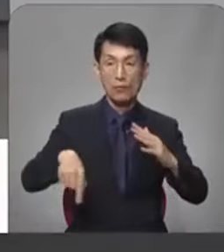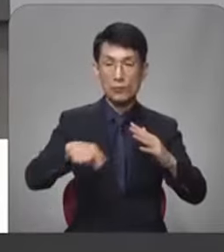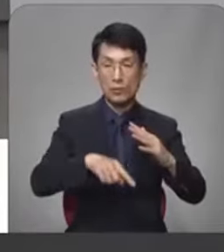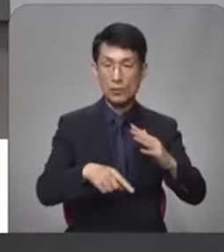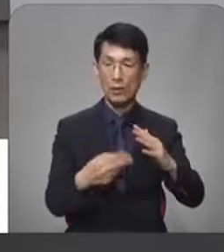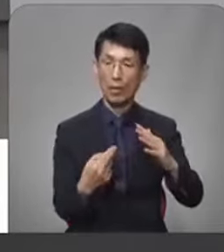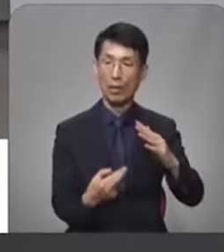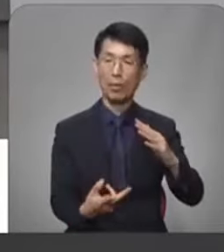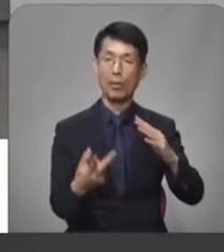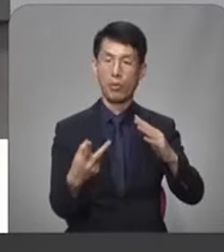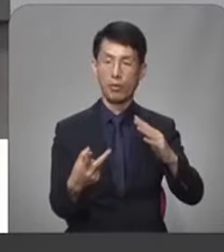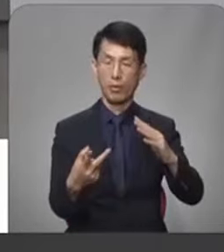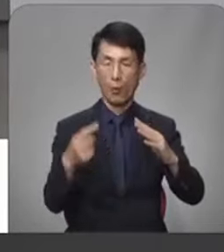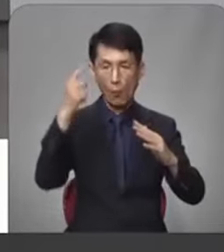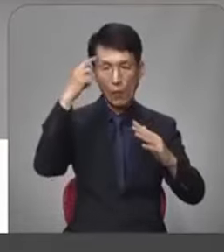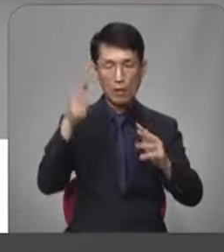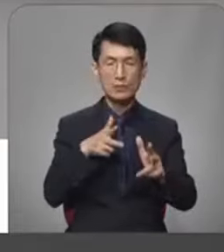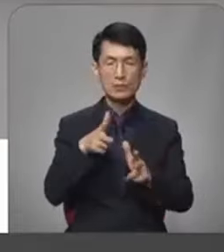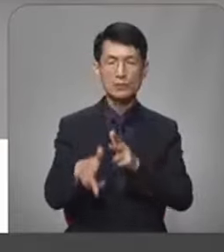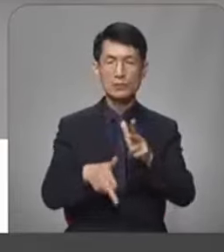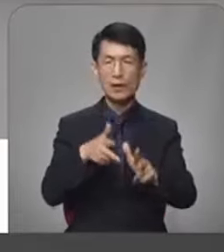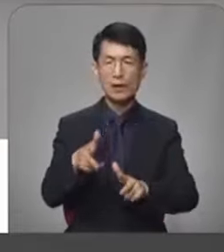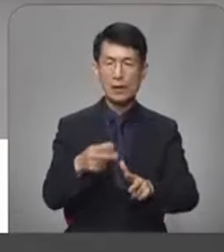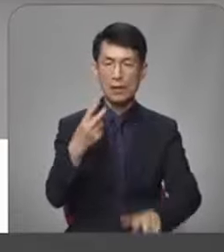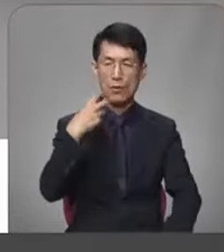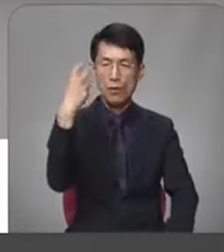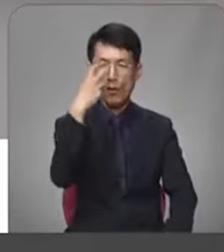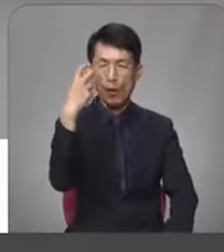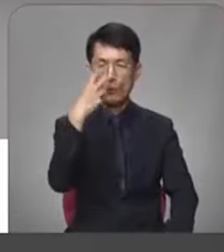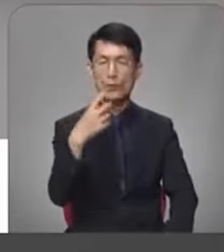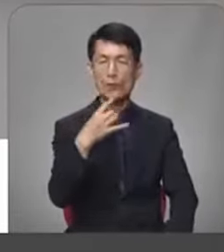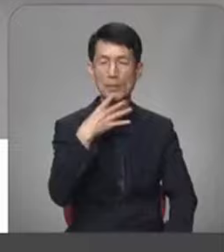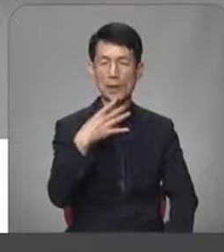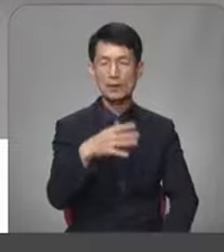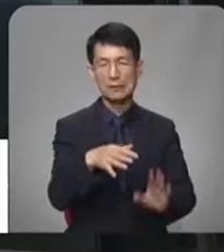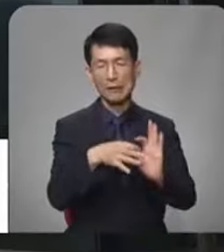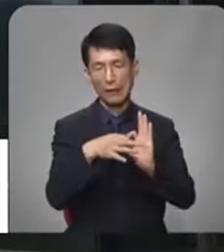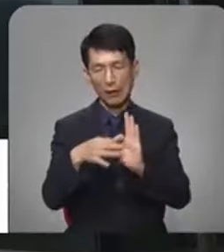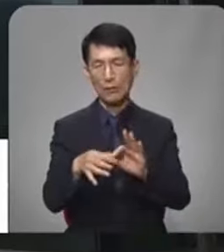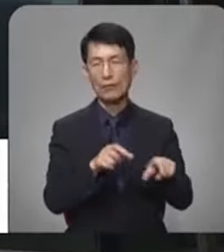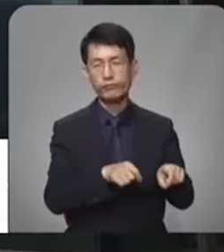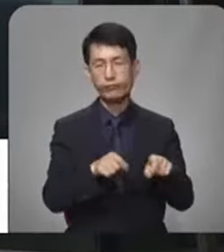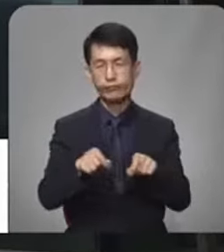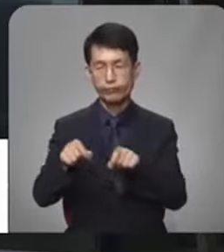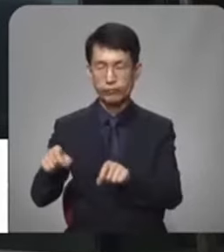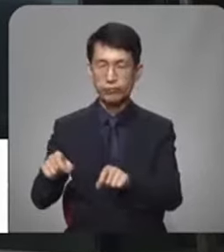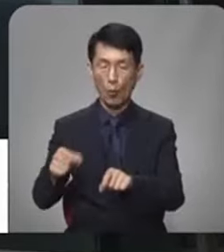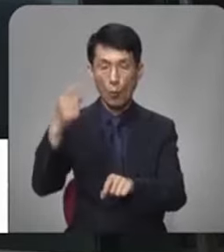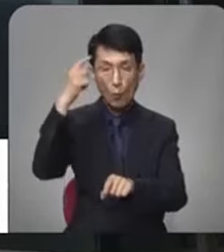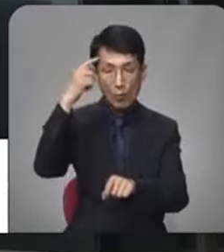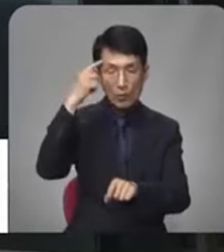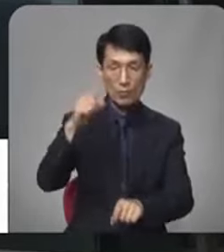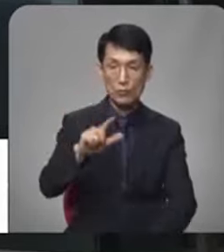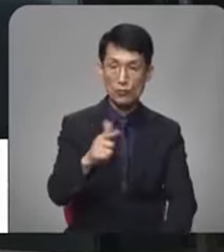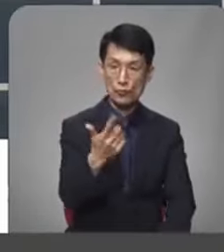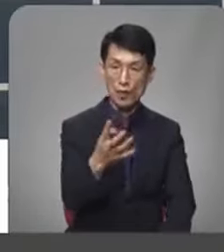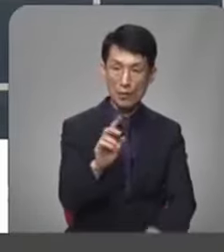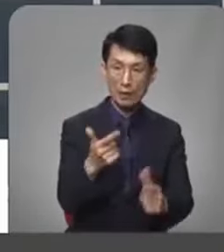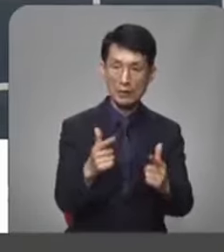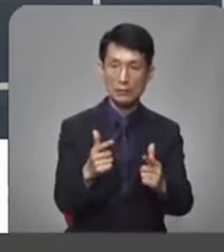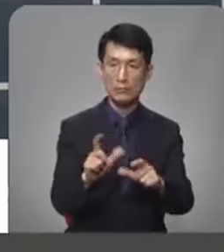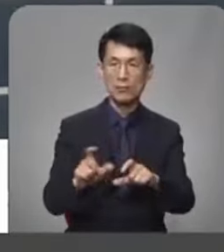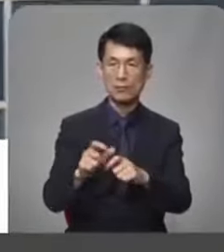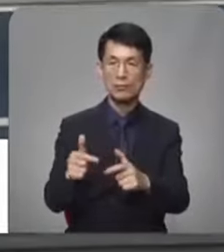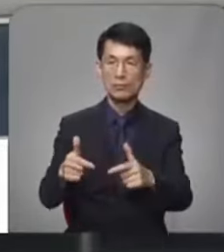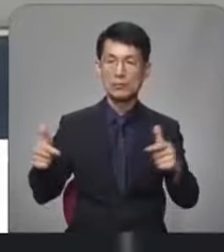있습니다 사업은 아직도 타당성 검토 단계에 머물러 있습니다 계획했던 공사비가 600억 원에서 1200억 원으로